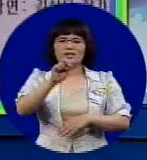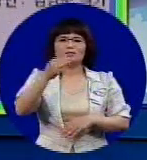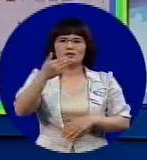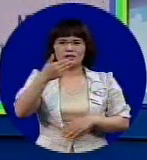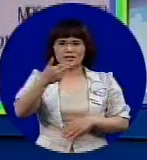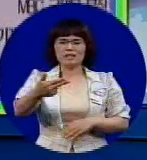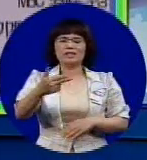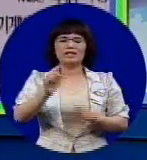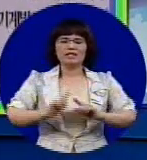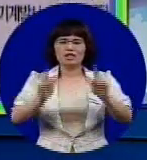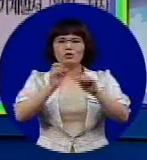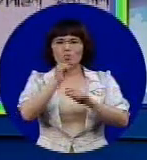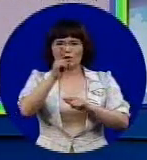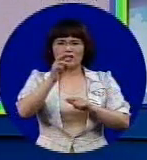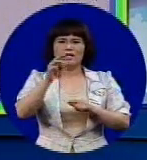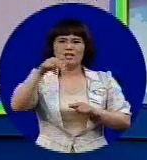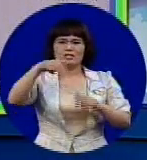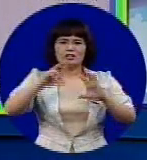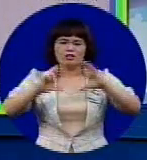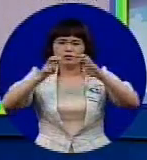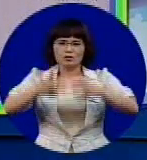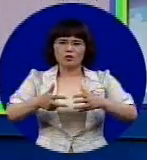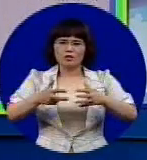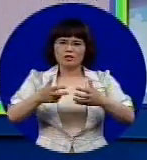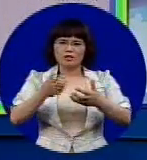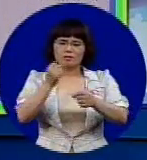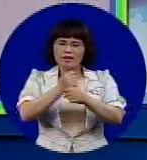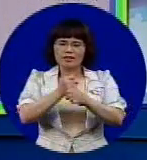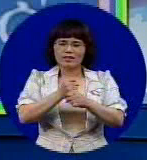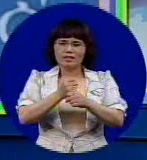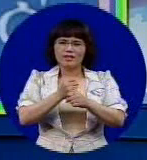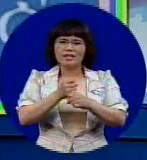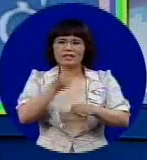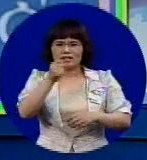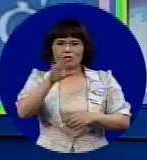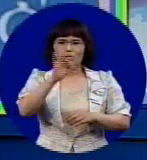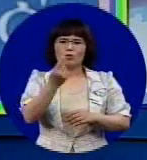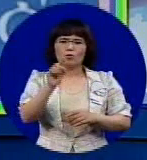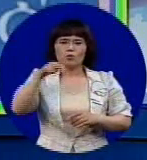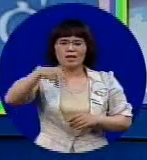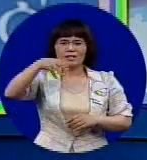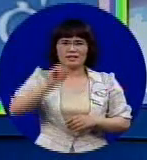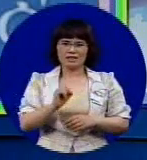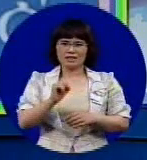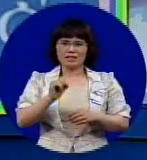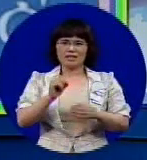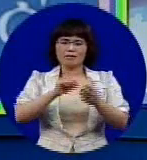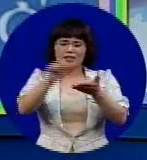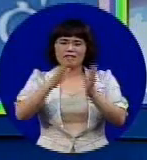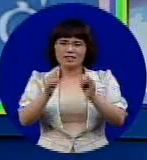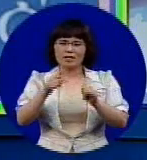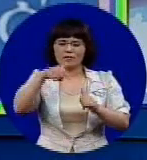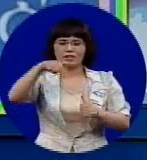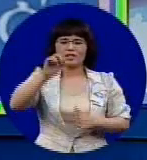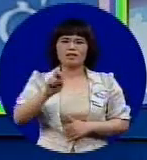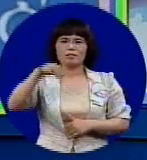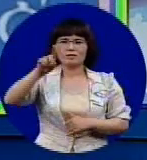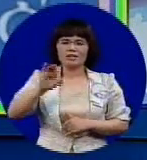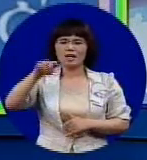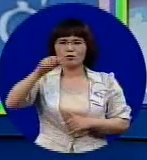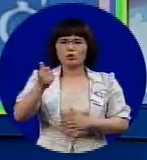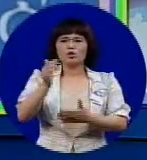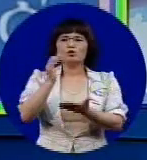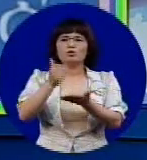용인중앙도서관은 27일 MBC 지구촌 리포트를 기획 진행하는 기자이자 자기계발서 와칭의 저자로도 유명한 김상훈 작가